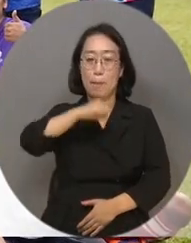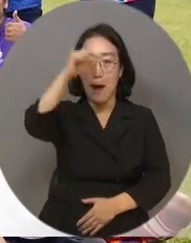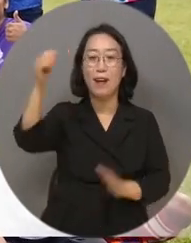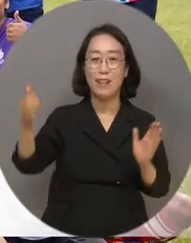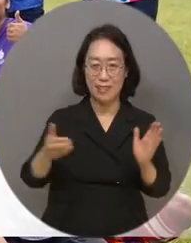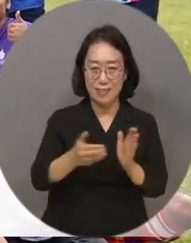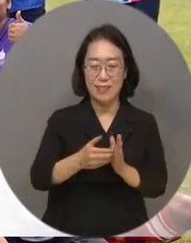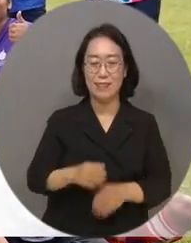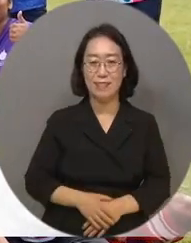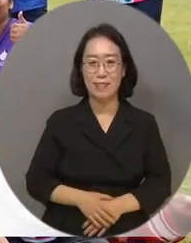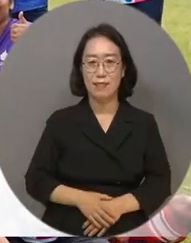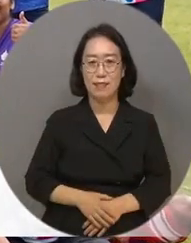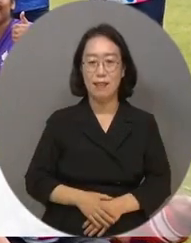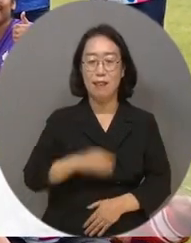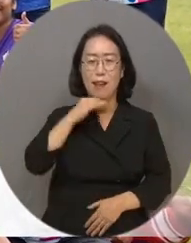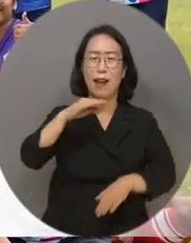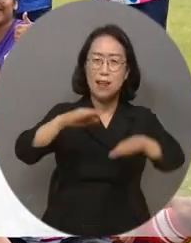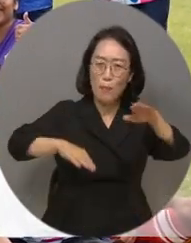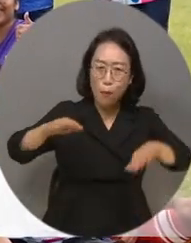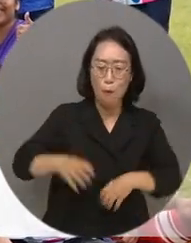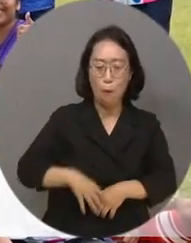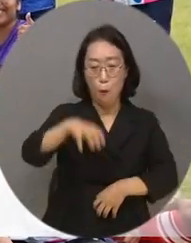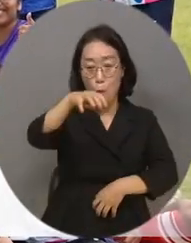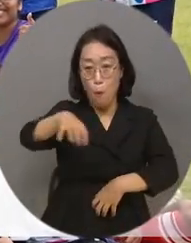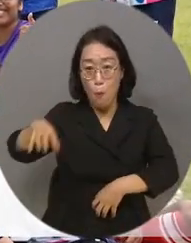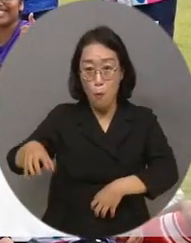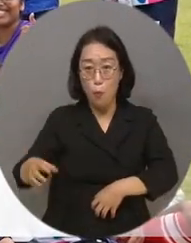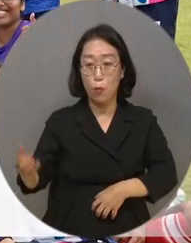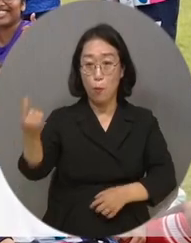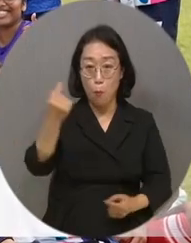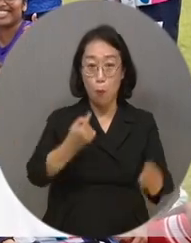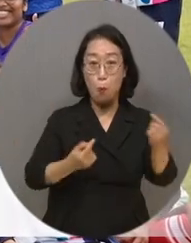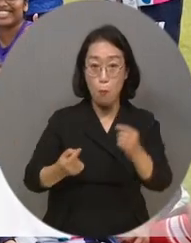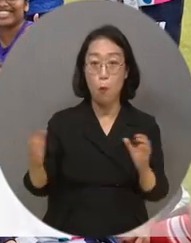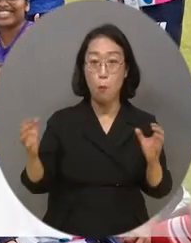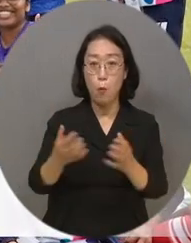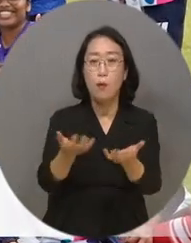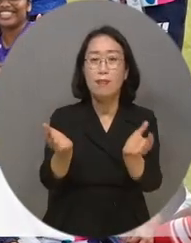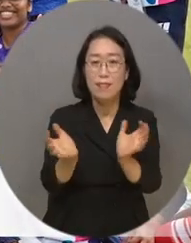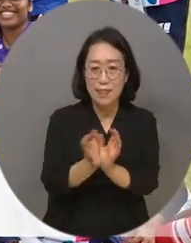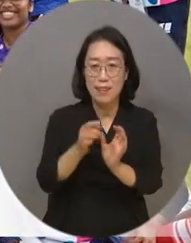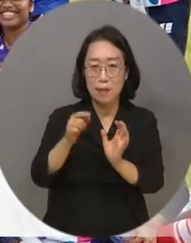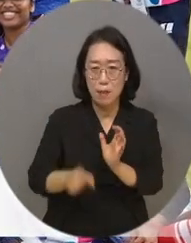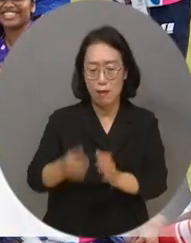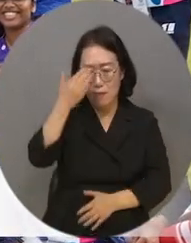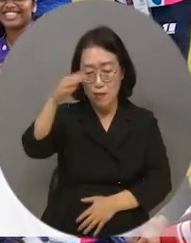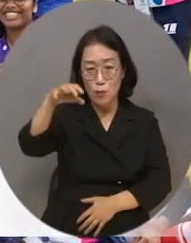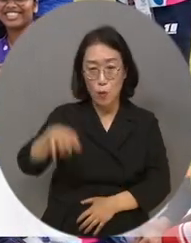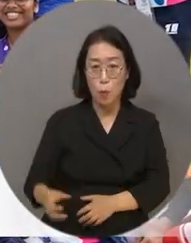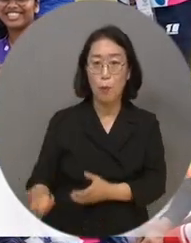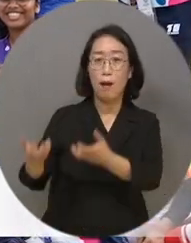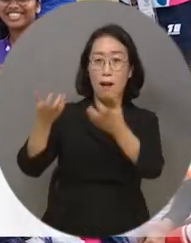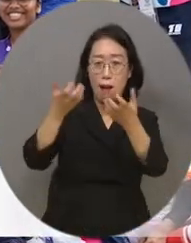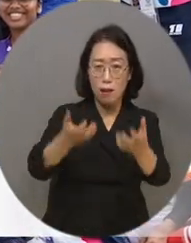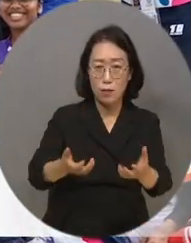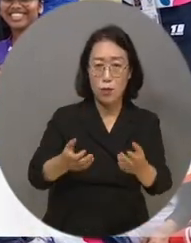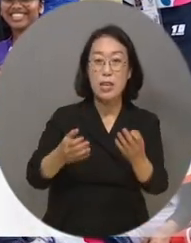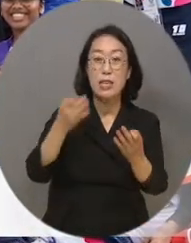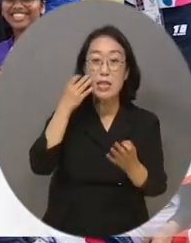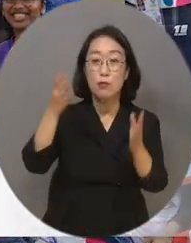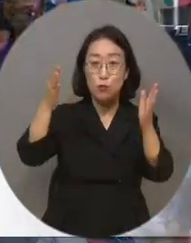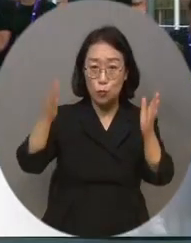다양한 연령대와 각지에서 모인 대한민국 선수들은 낯선 환경에서 약 2주간의 단체 생활을